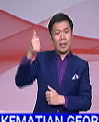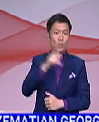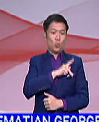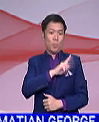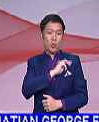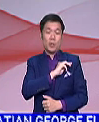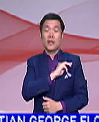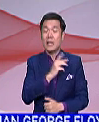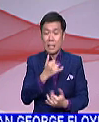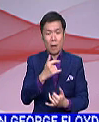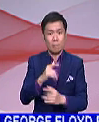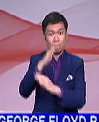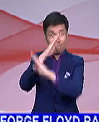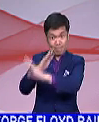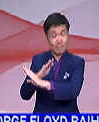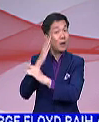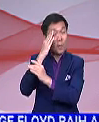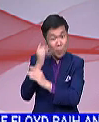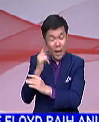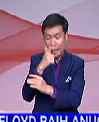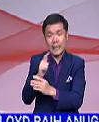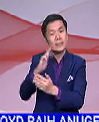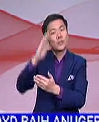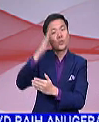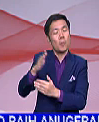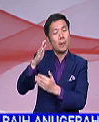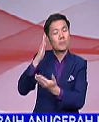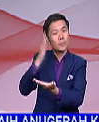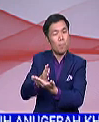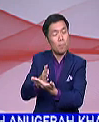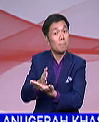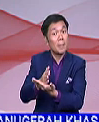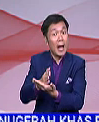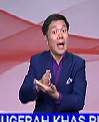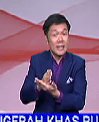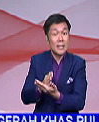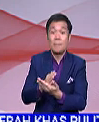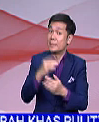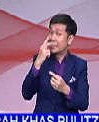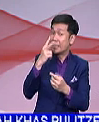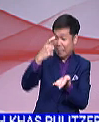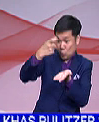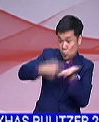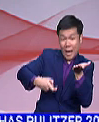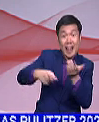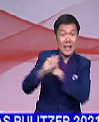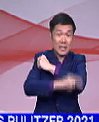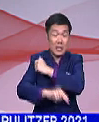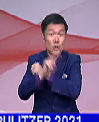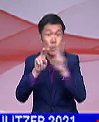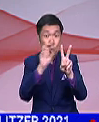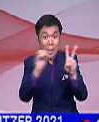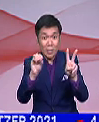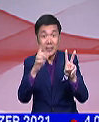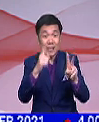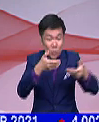Nor berkata larangan itu akan ditamatkan apabila mekanisme untuk pengenaan cukai jualan negeri sebanyak RM200